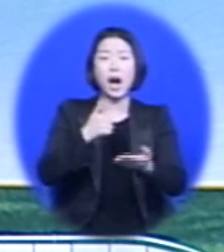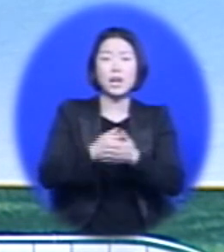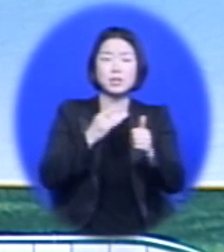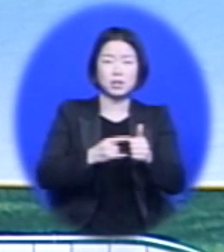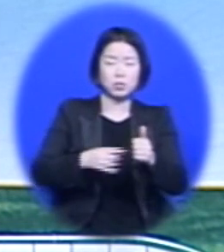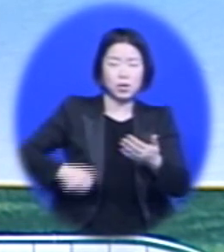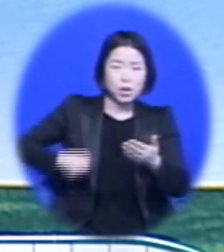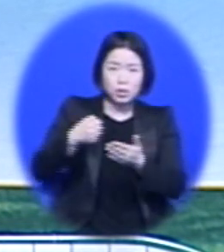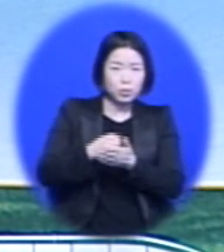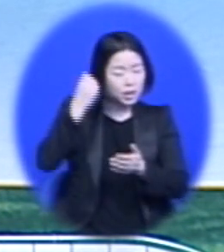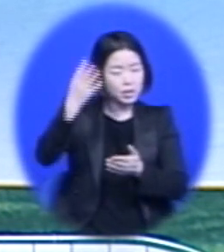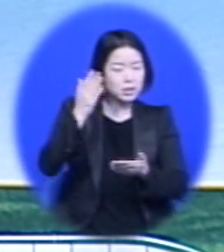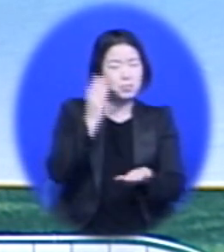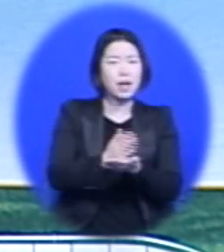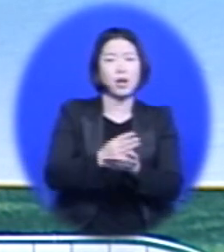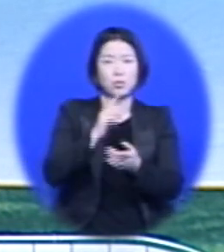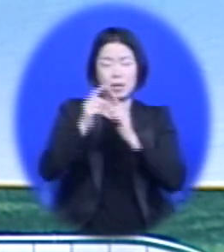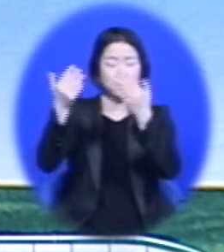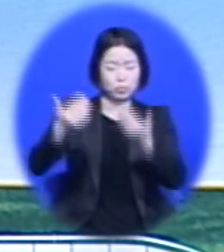용기를 잃지 말라고 하셨어요.